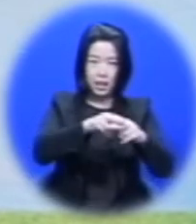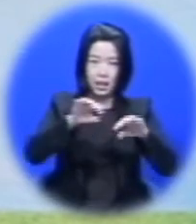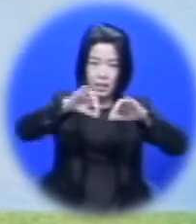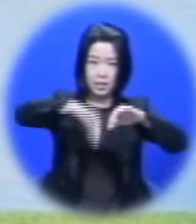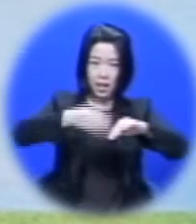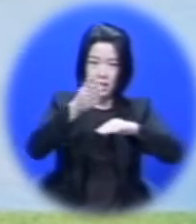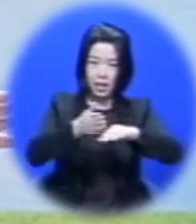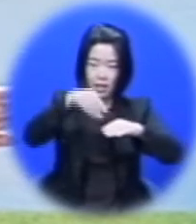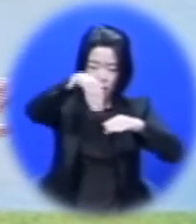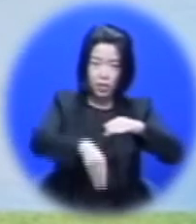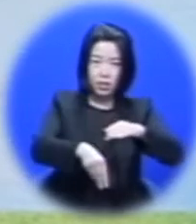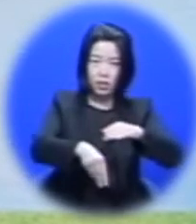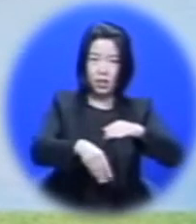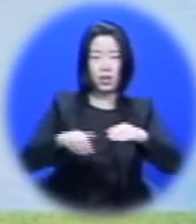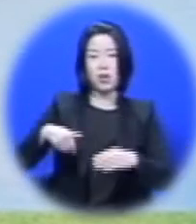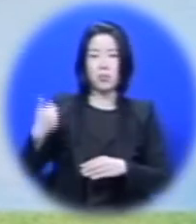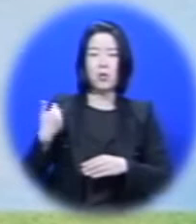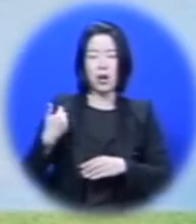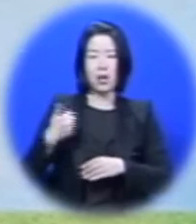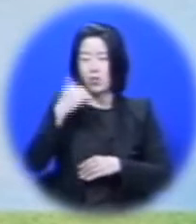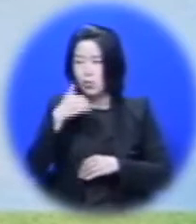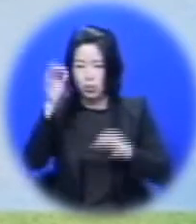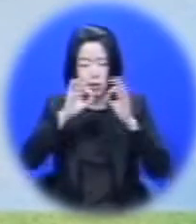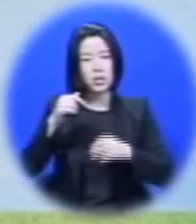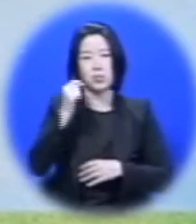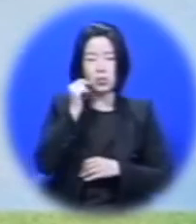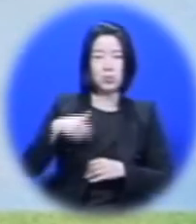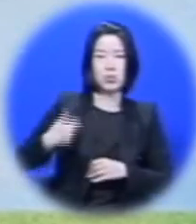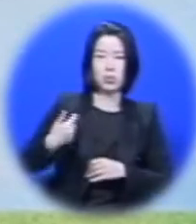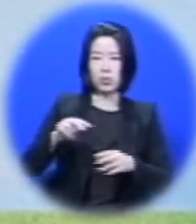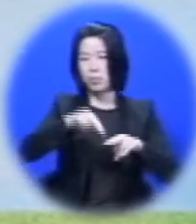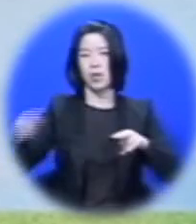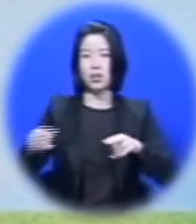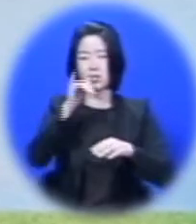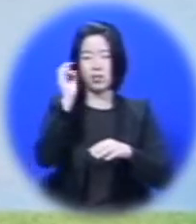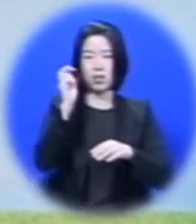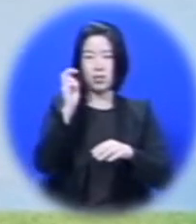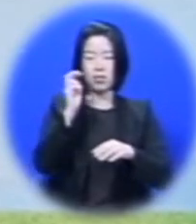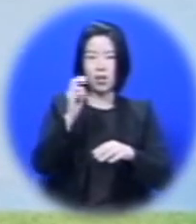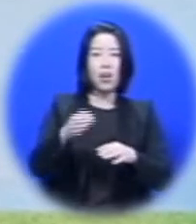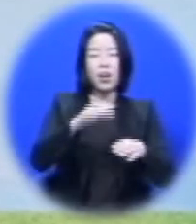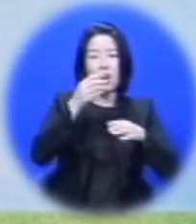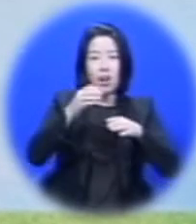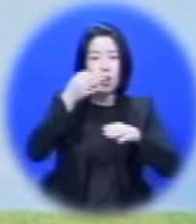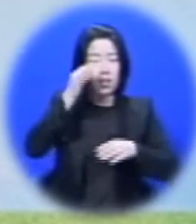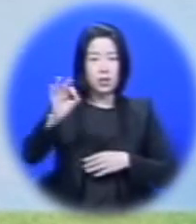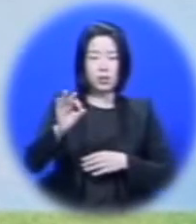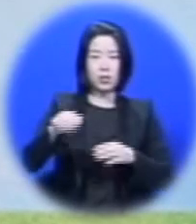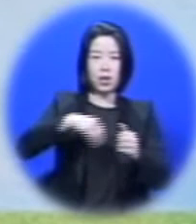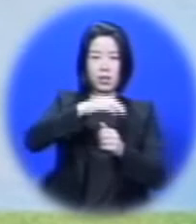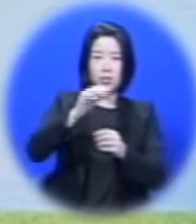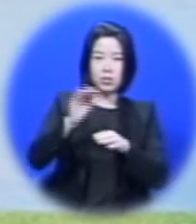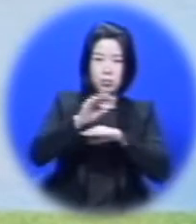들어가는 바람에 내릴 때 누구도 보지를 못하고 그냥 내린 거죠. 그동안에 열흘 동안 운행을 했는데도 아무도 택시를